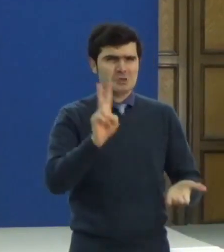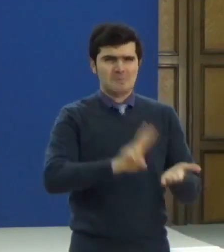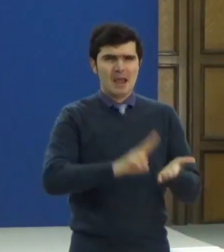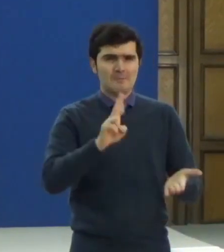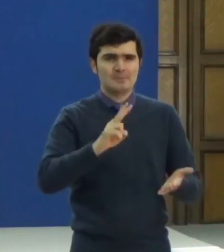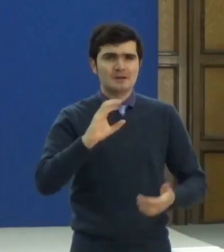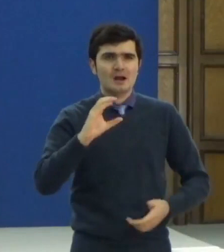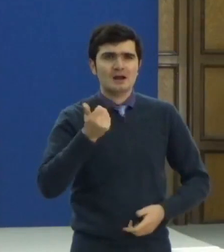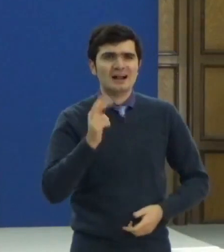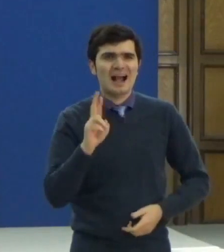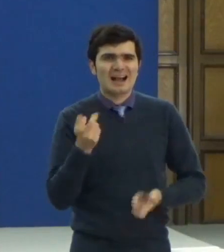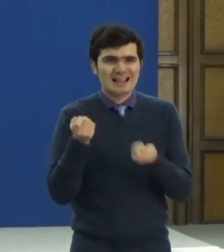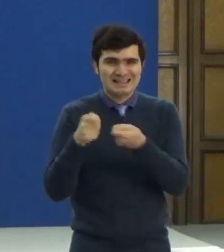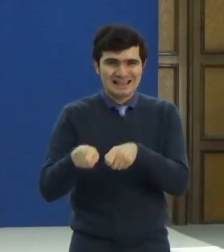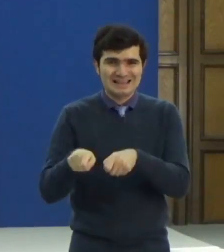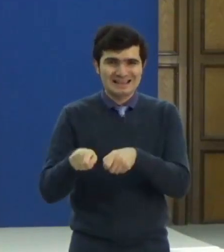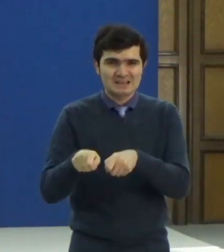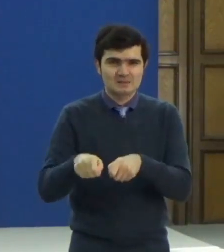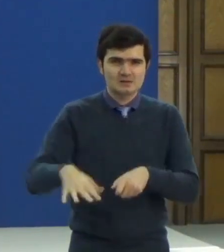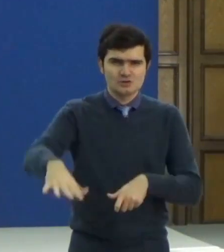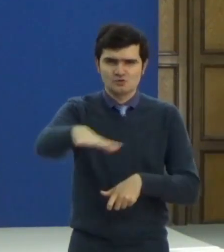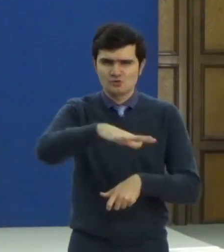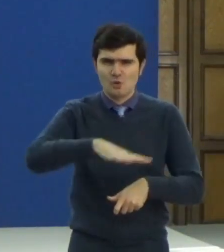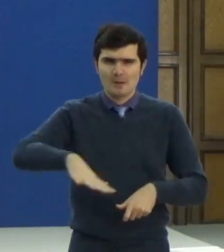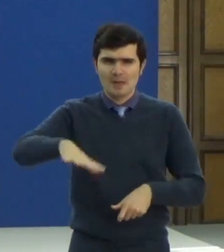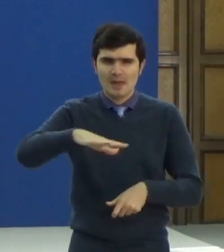o carantină în zone